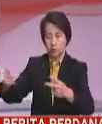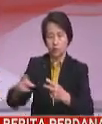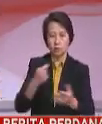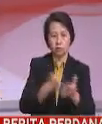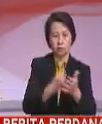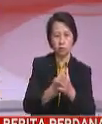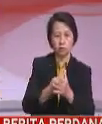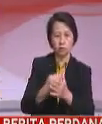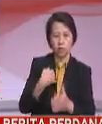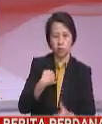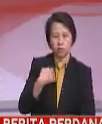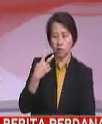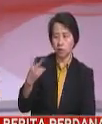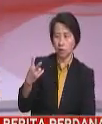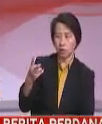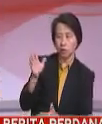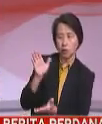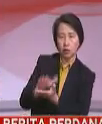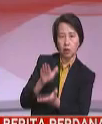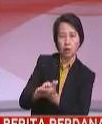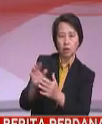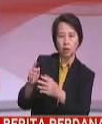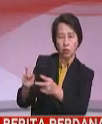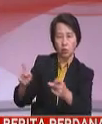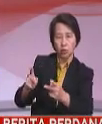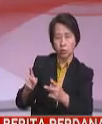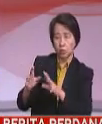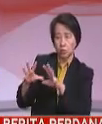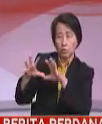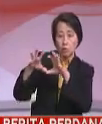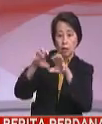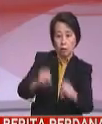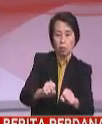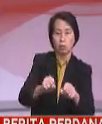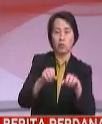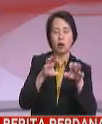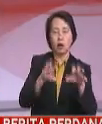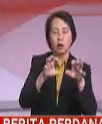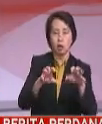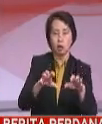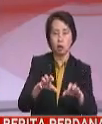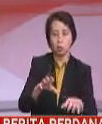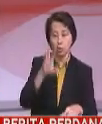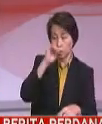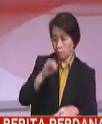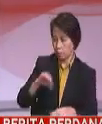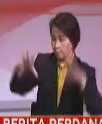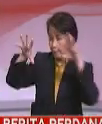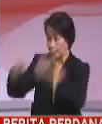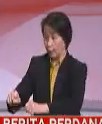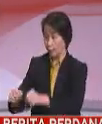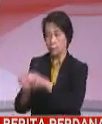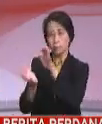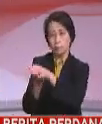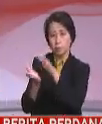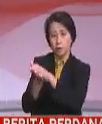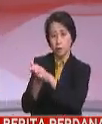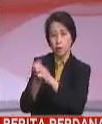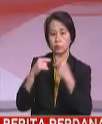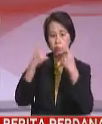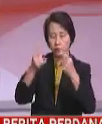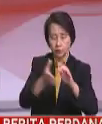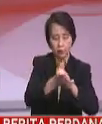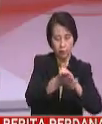Tiba-tiba muncul seekor alligator dari kolam dan menerkam anjing tersebut. Tindakan pantas Richard menangkap alligator itu dalam kolam